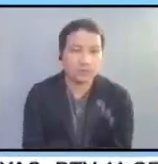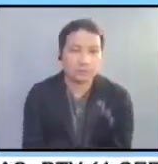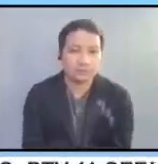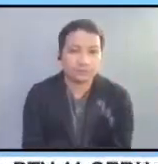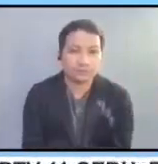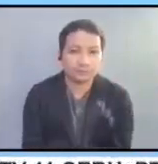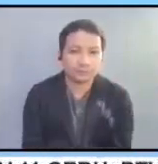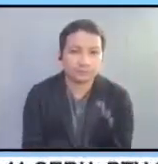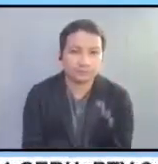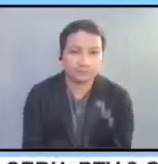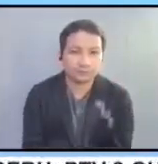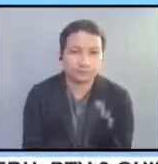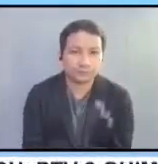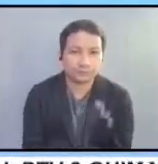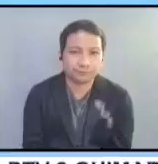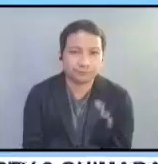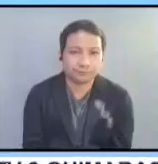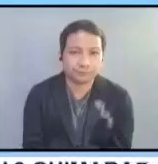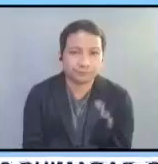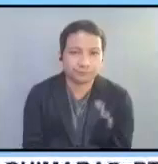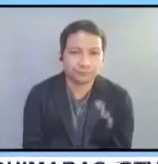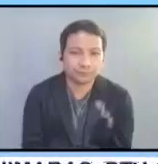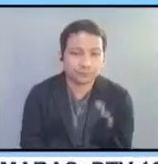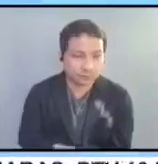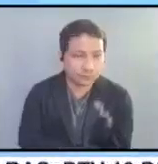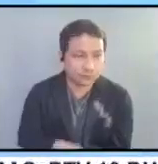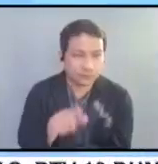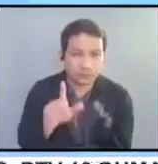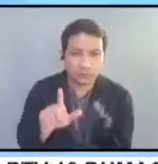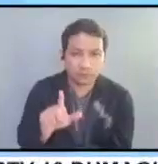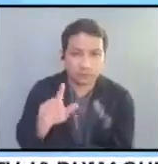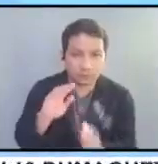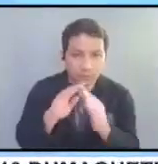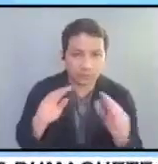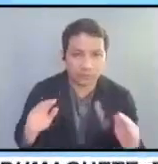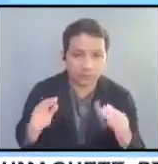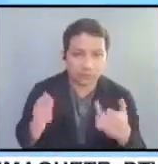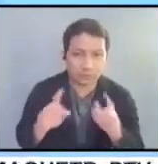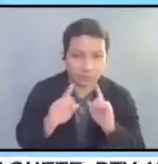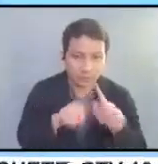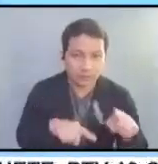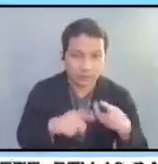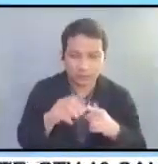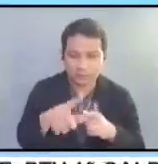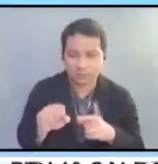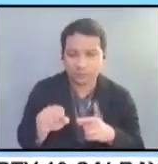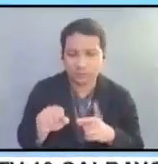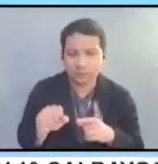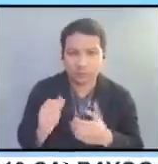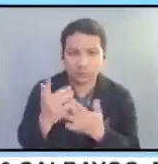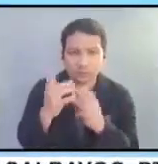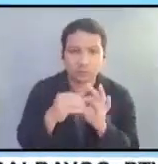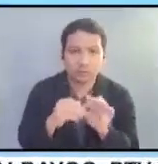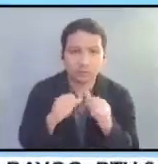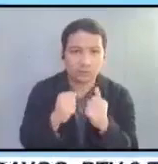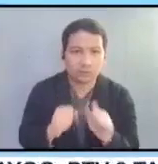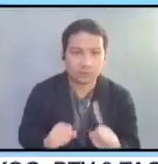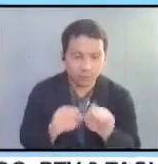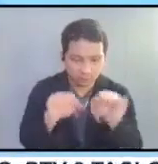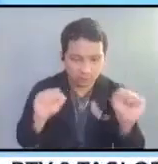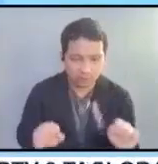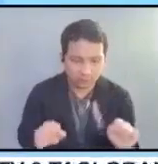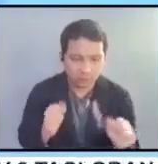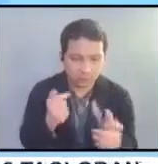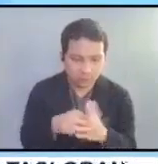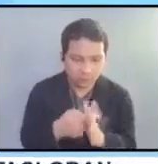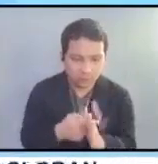detalye Pasado 1 ng hapon ngang makatanggap ng report ang Maasin City Fire Station kaugnay sa sunog na sumiklab sa Barangay